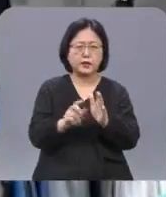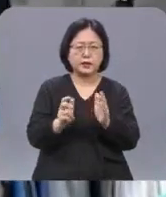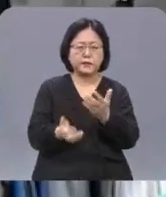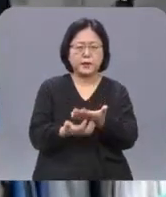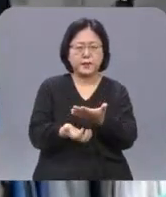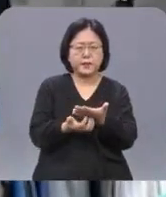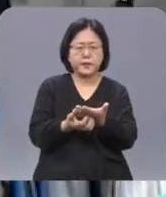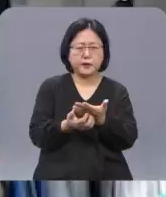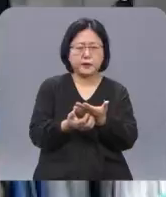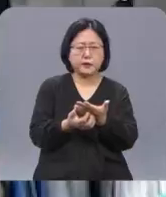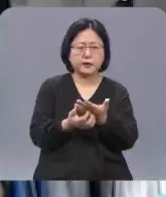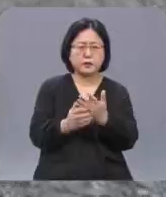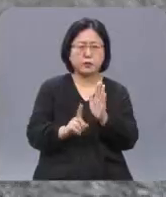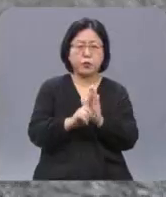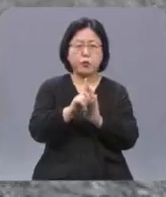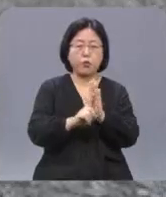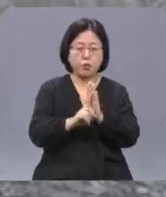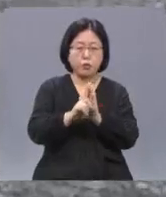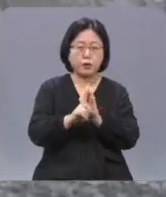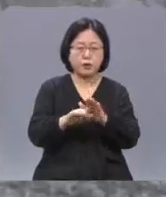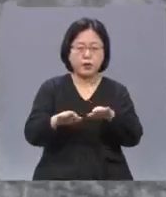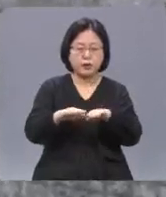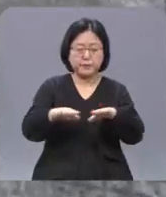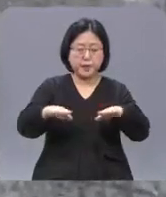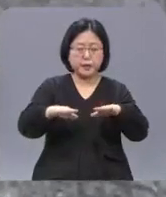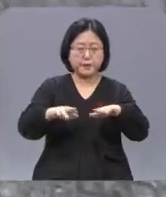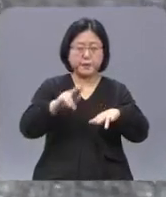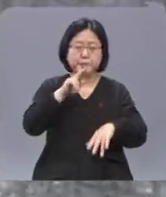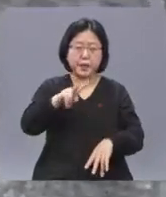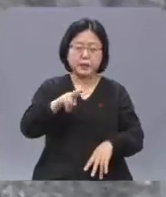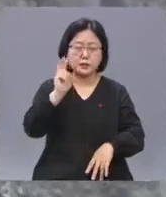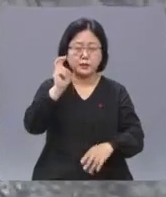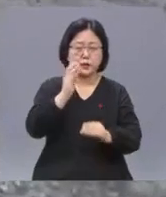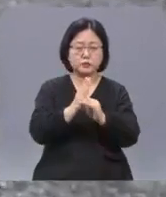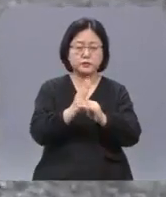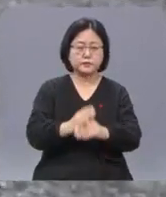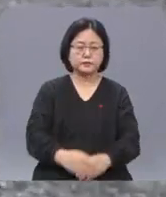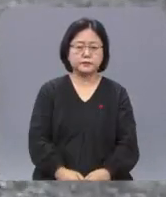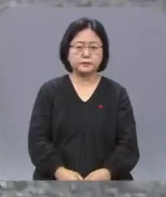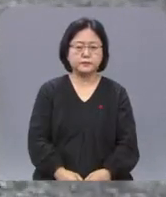난방기를 가동하면서 생긴 온도차로 인해 타일이 깨진 것으로 설명했습니다